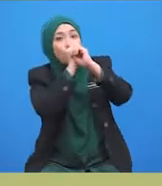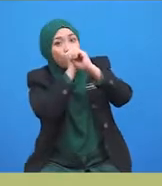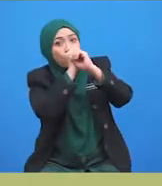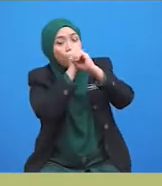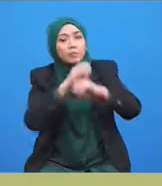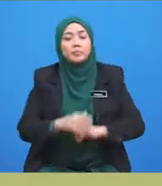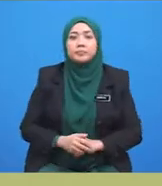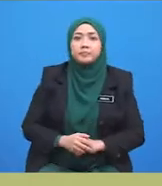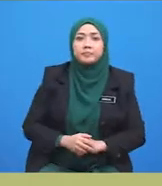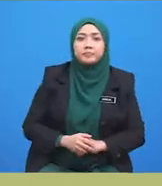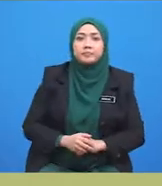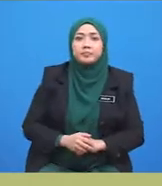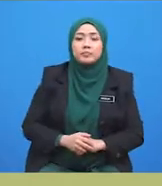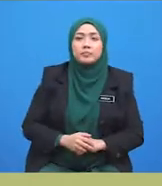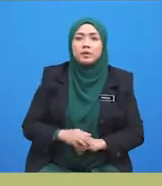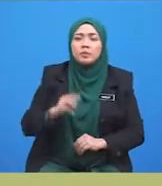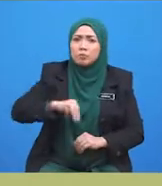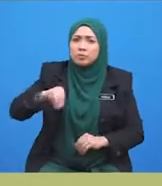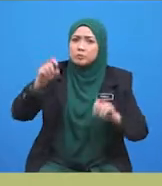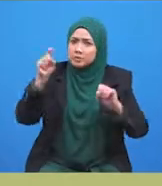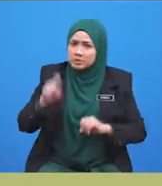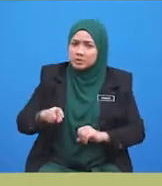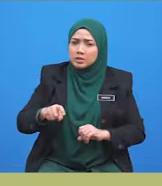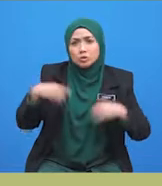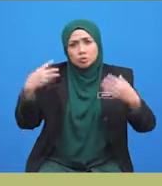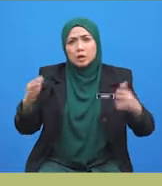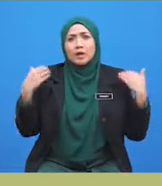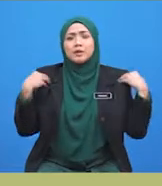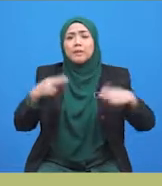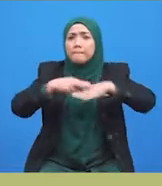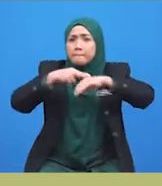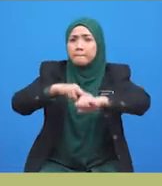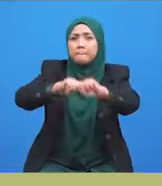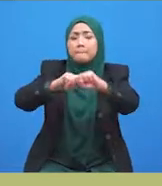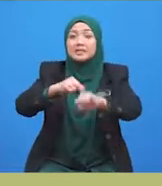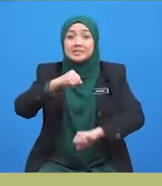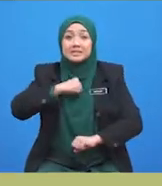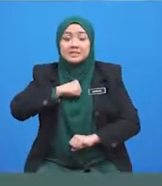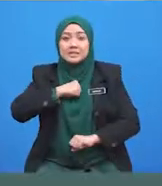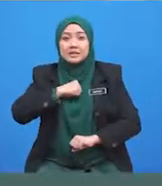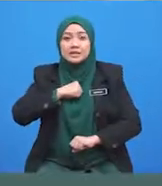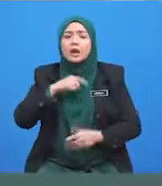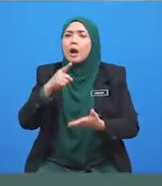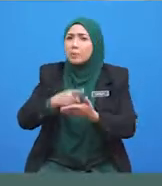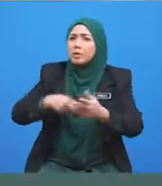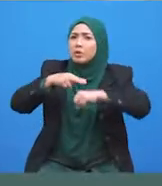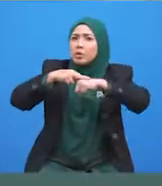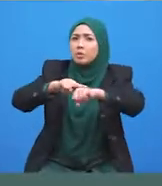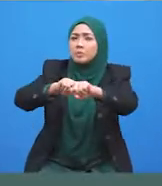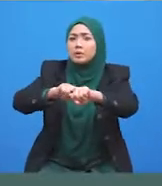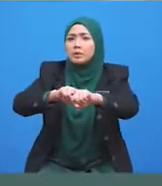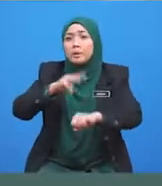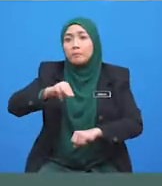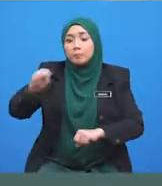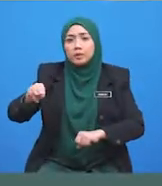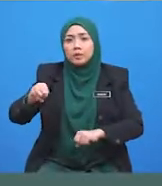Baiklah, di antara murid-murid mesti sudah mempunyai hobi tersendiri. Apa hobi murid-murid? Seronok kan dengan